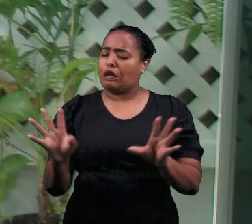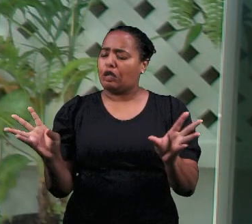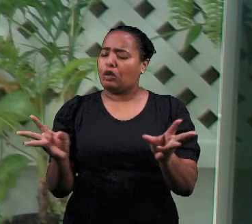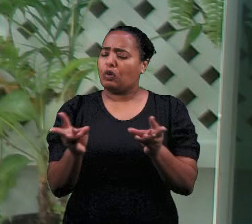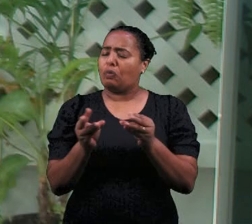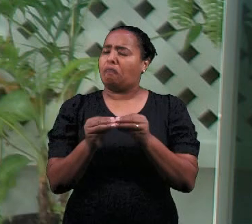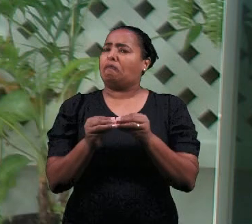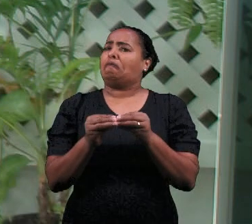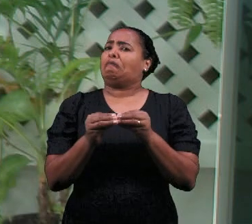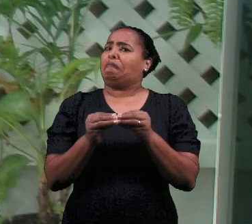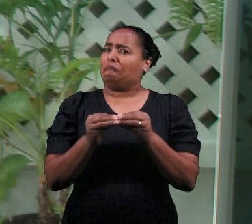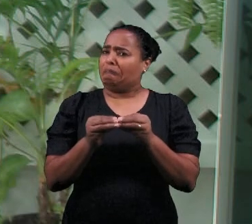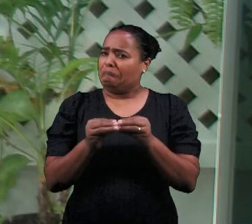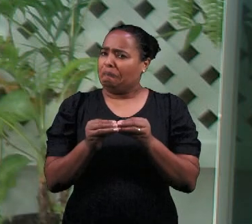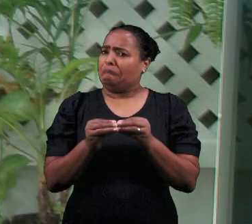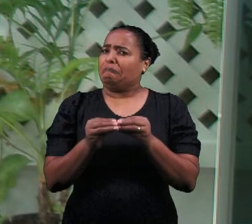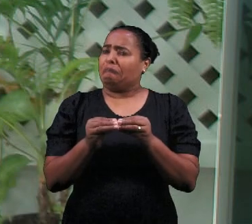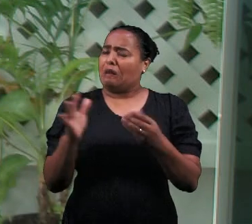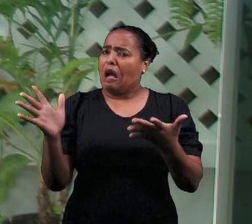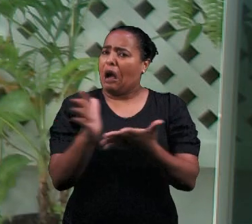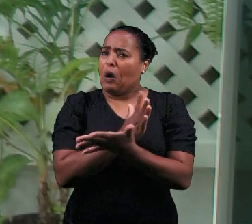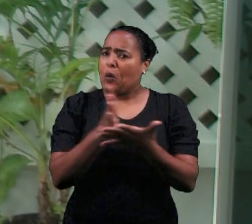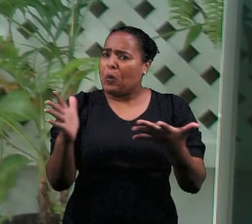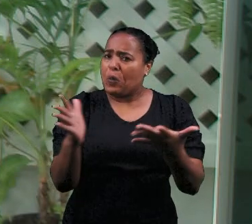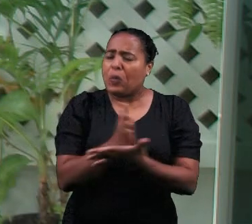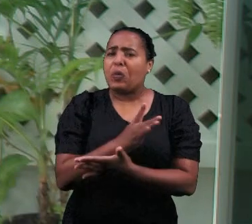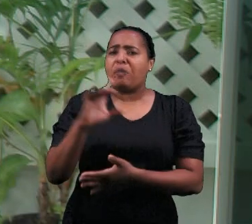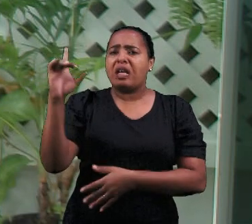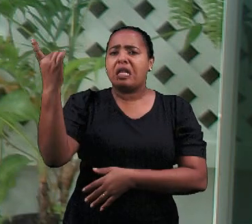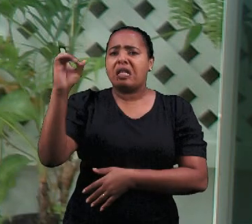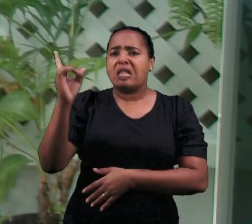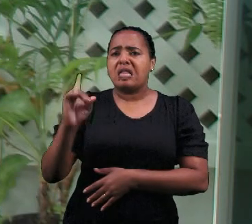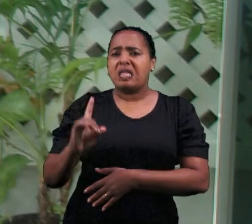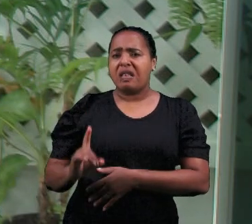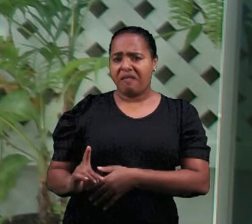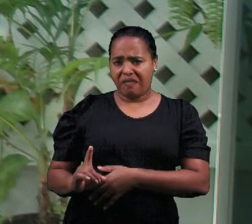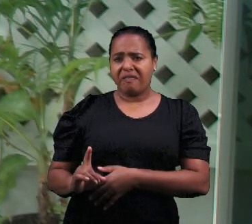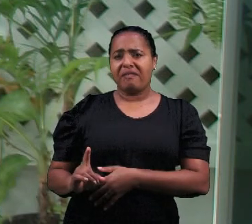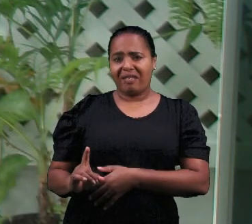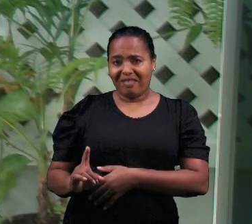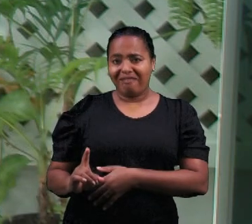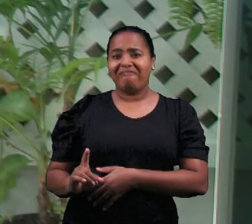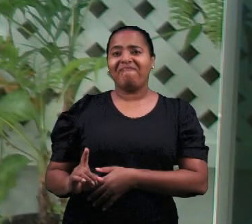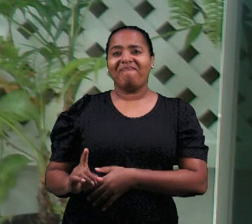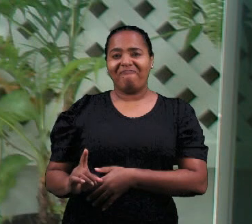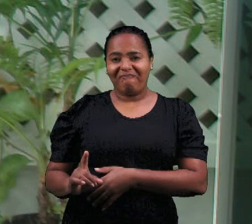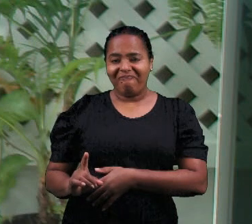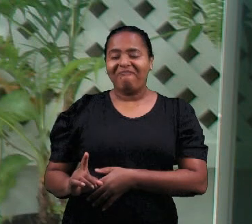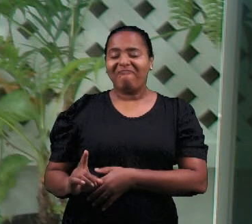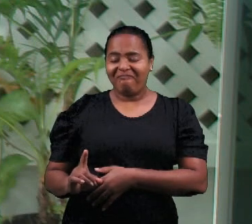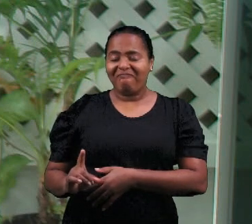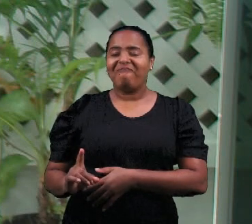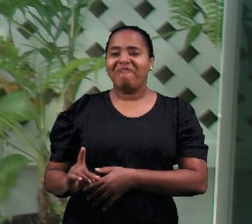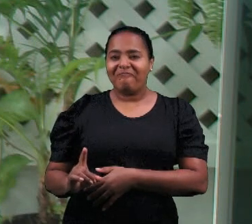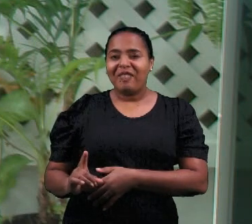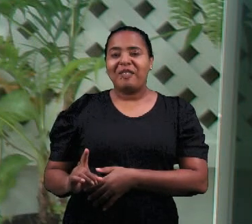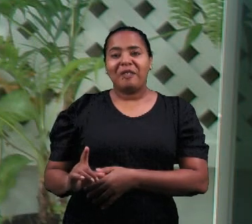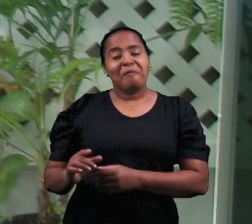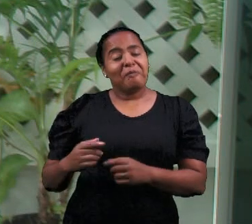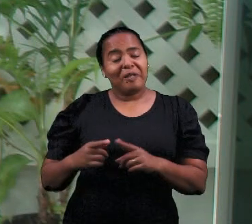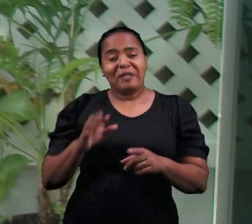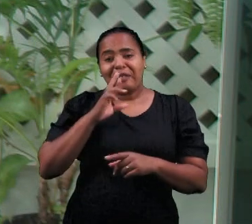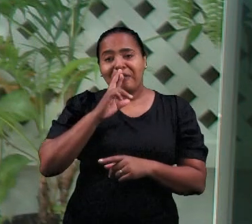adultes répondent aussi, viennent de la part des enfants et de manière résumée. Quelques-uns avec des